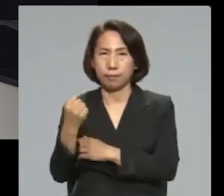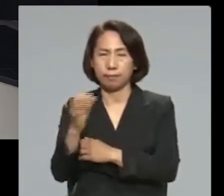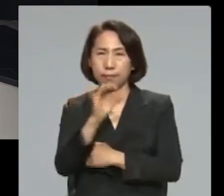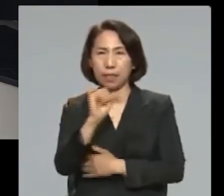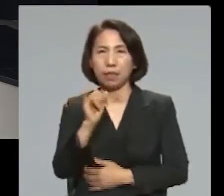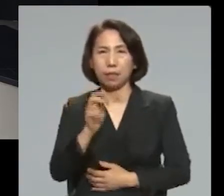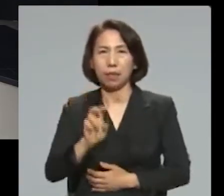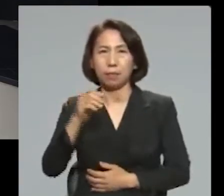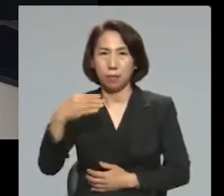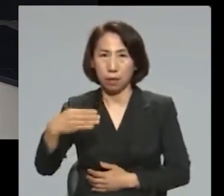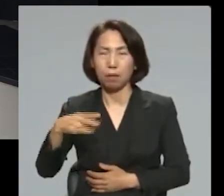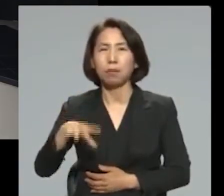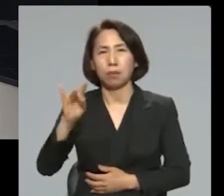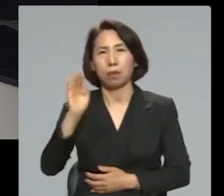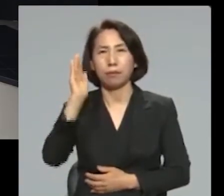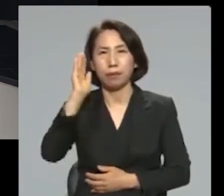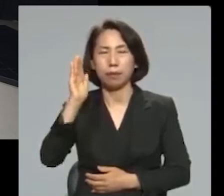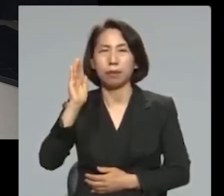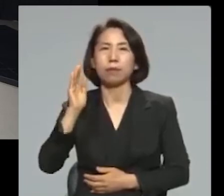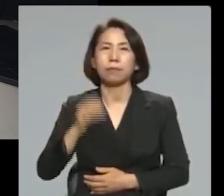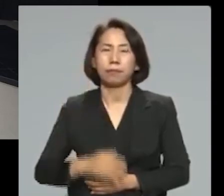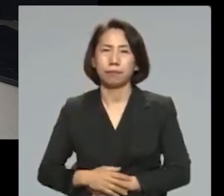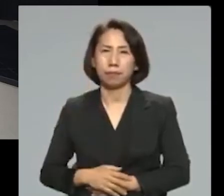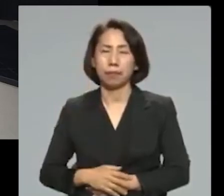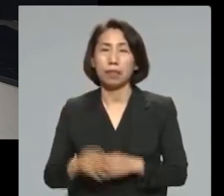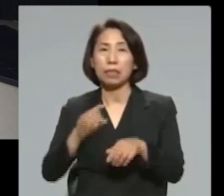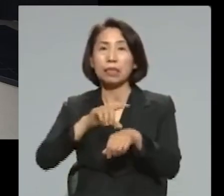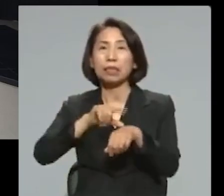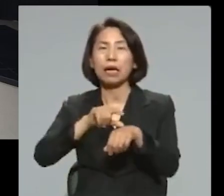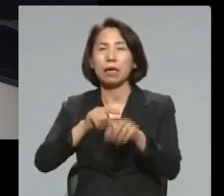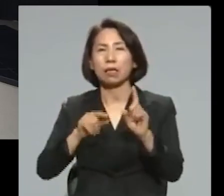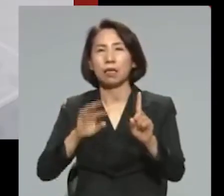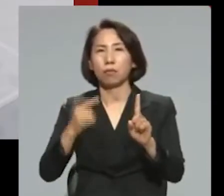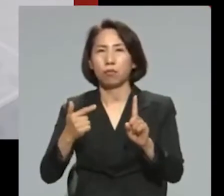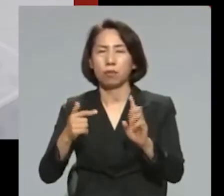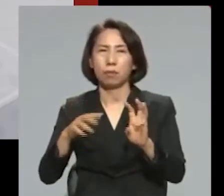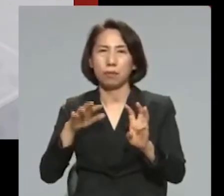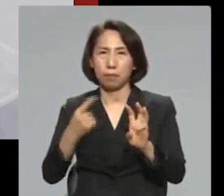후보부터 답변 기회를 드리겠습니다. 발언 시간은 1분 30초입니다.